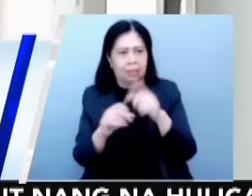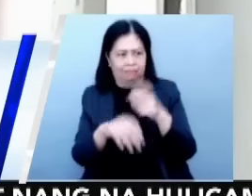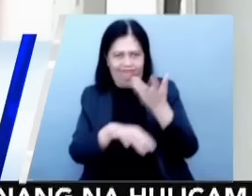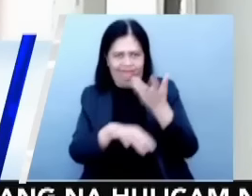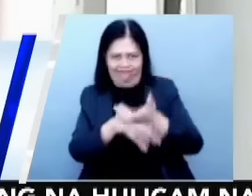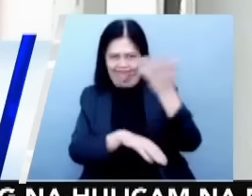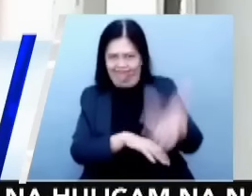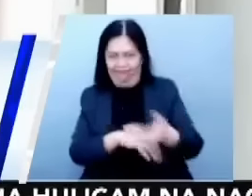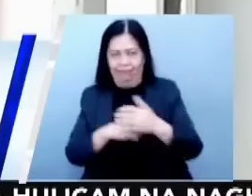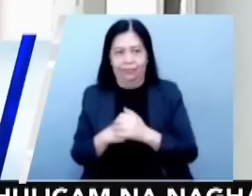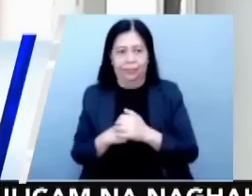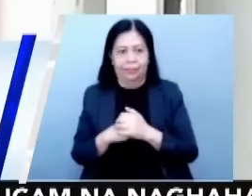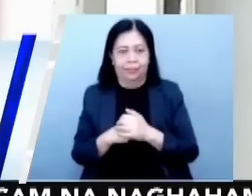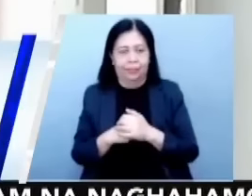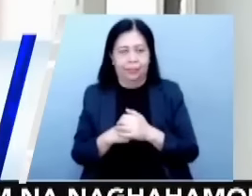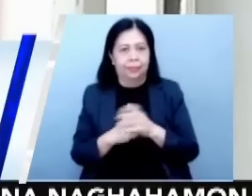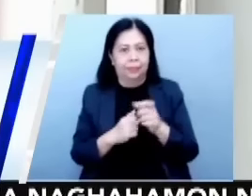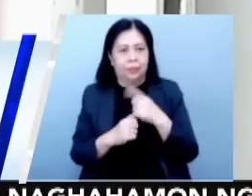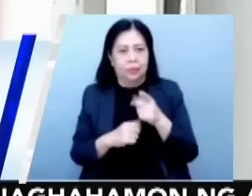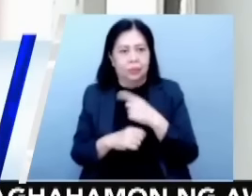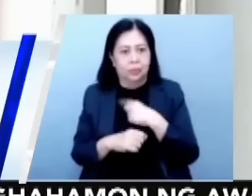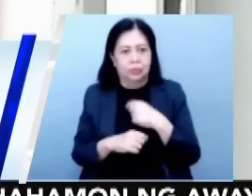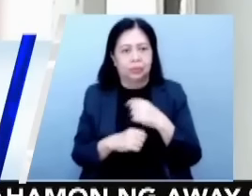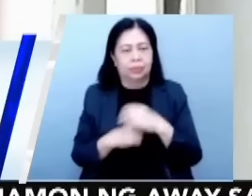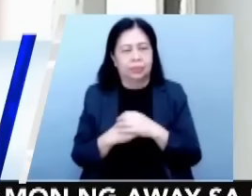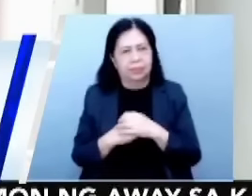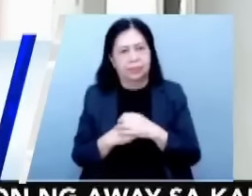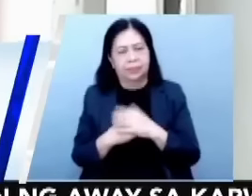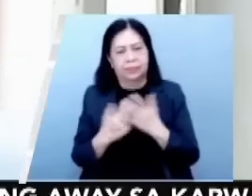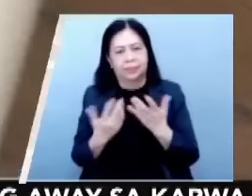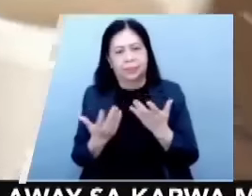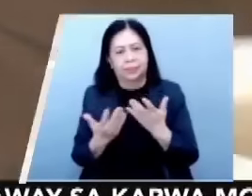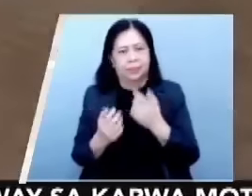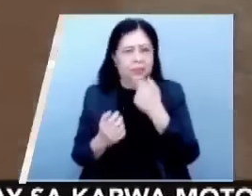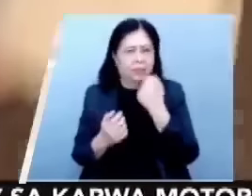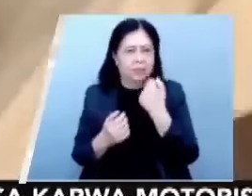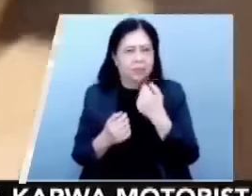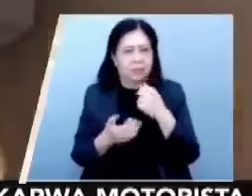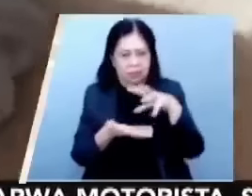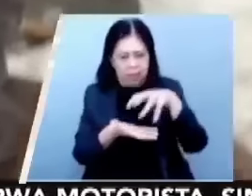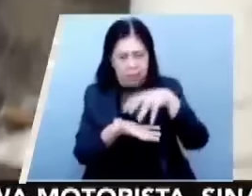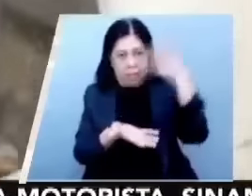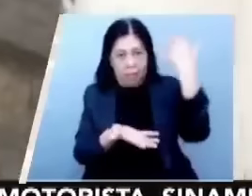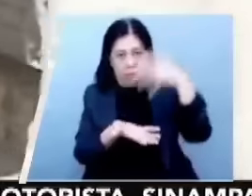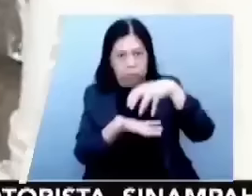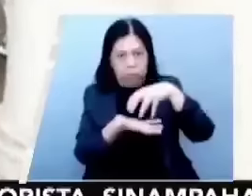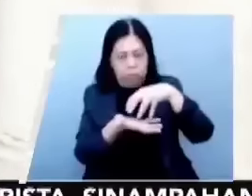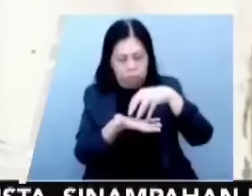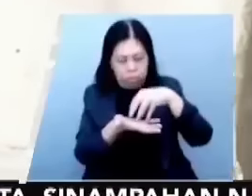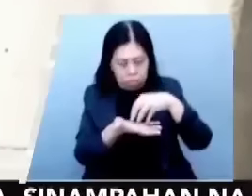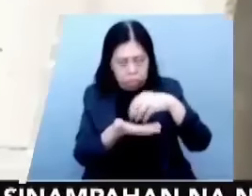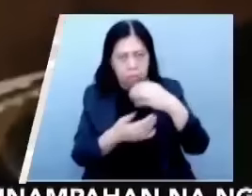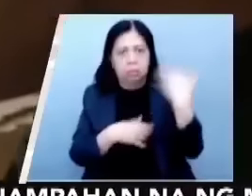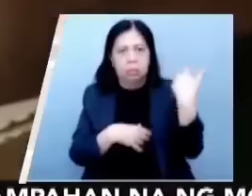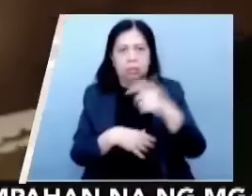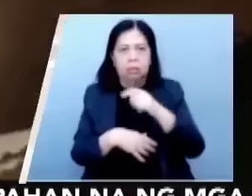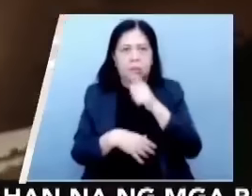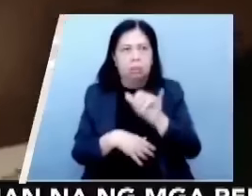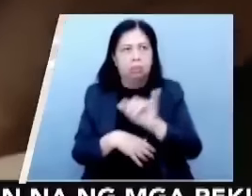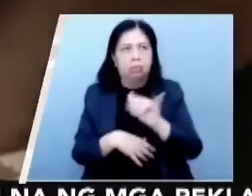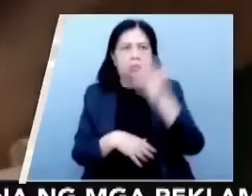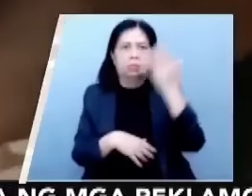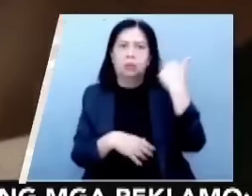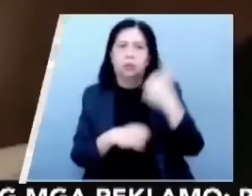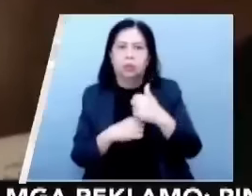Medyo nabibitin naman eh. Kasi maliit na po siya. Hindi na po siya tulad ng dati na mura